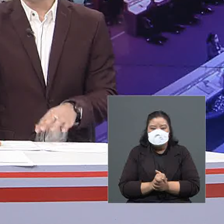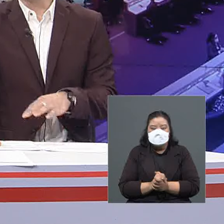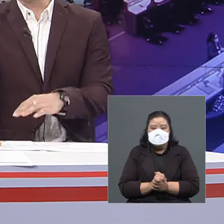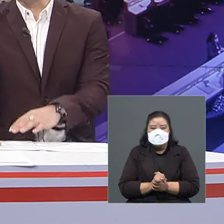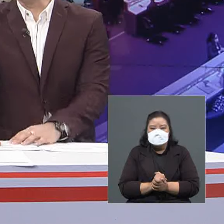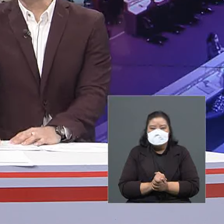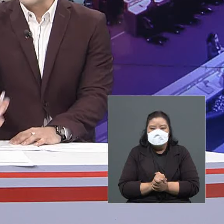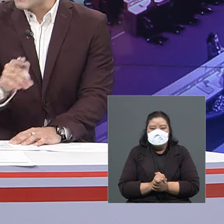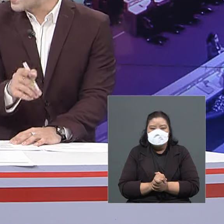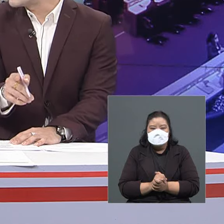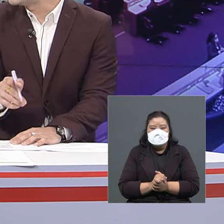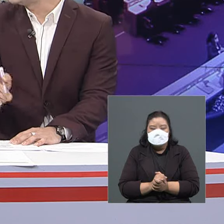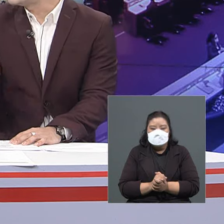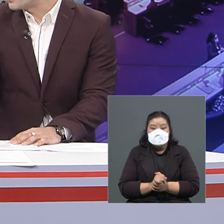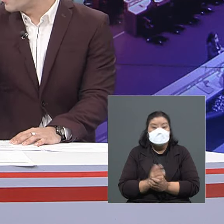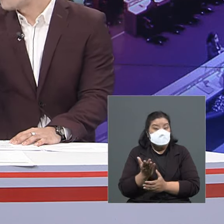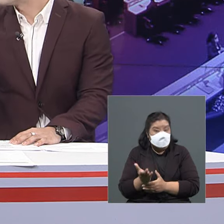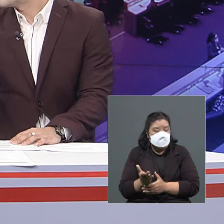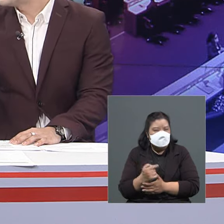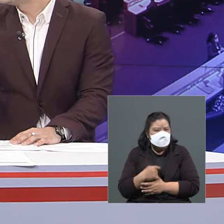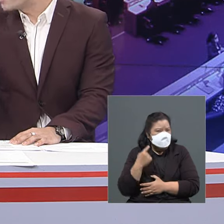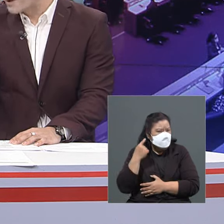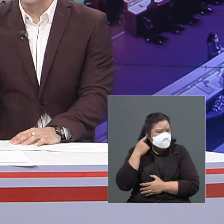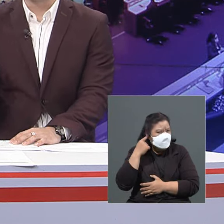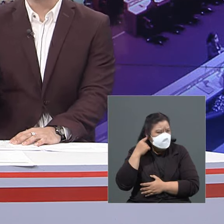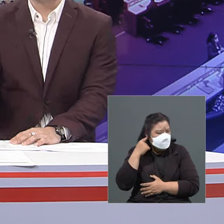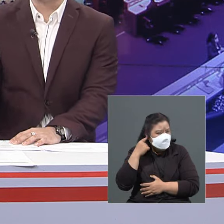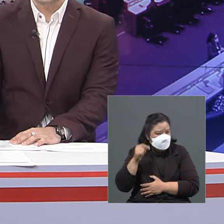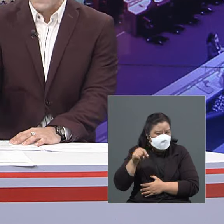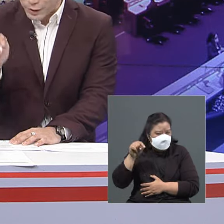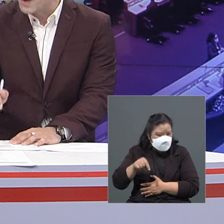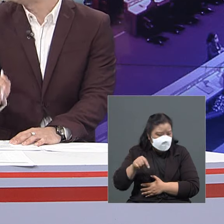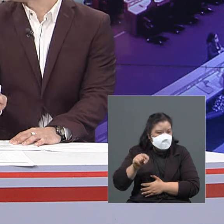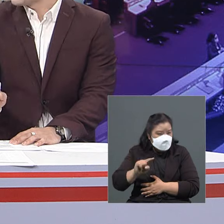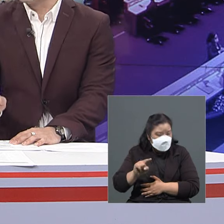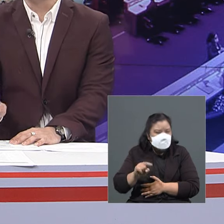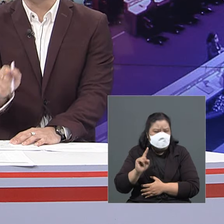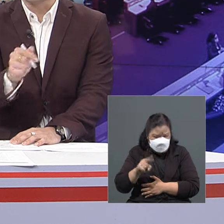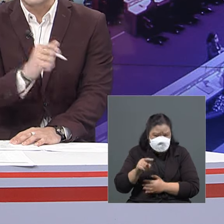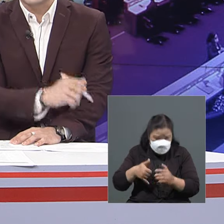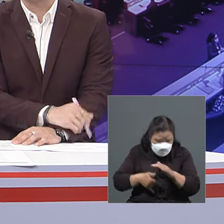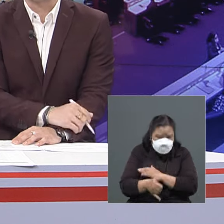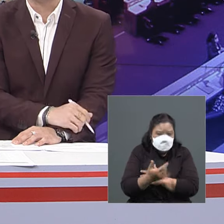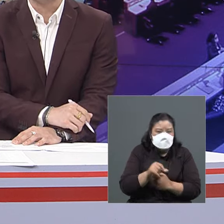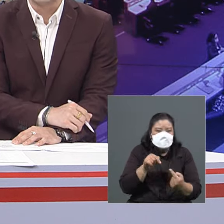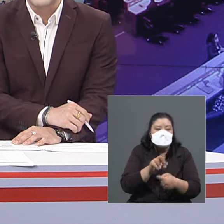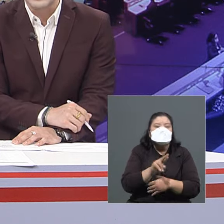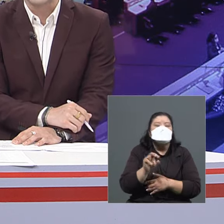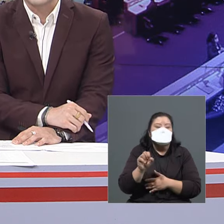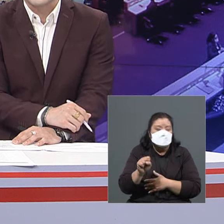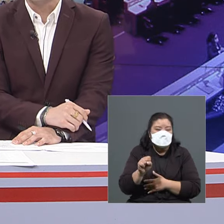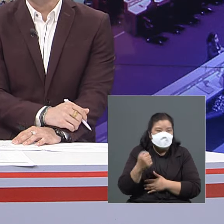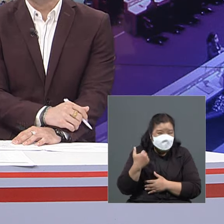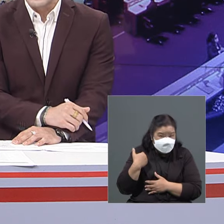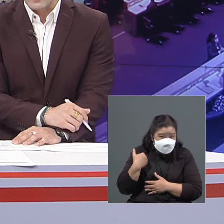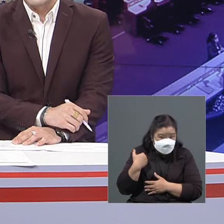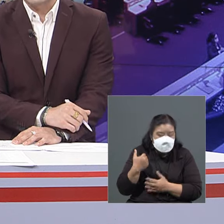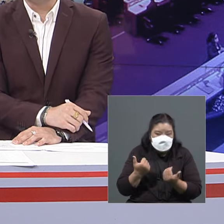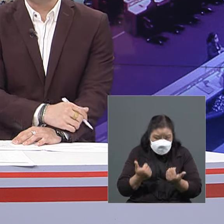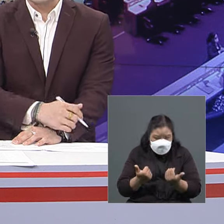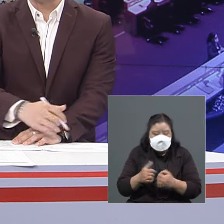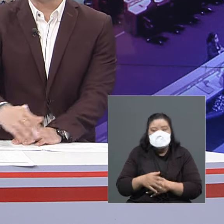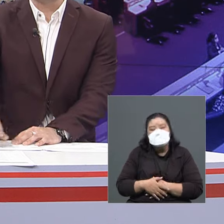ื่อสักครู่ที่คุณอดิศรให้สัมภาษณ์ได้ยินเสียงออดไหมฮ ะ กดเรียกเข้าไปว่ากำลังจะต้องโหวตแล้วนั่นคือที่สภานะครับเพราะว่าวันนี้เนี่ยสภาวันที่